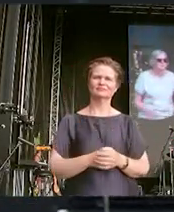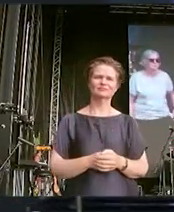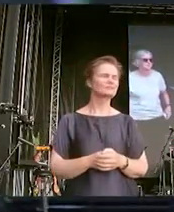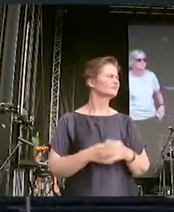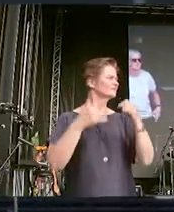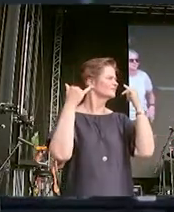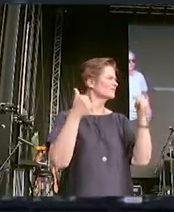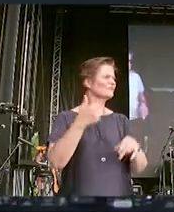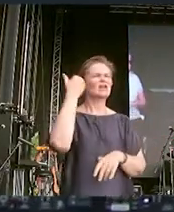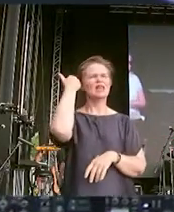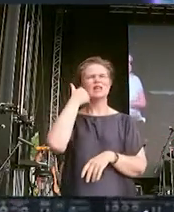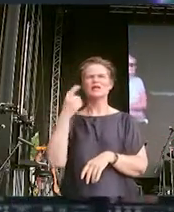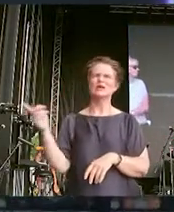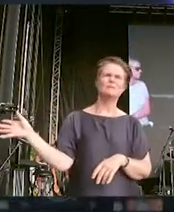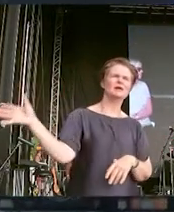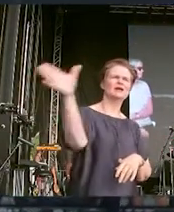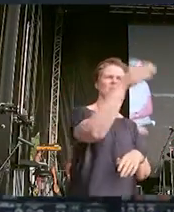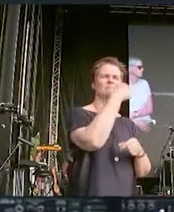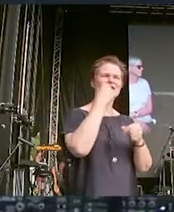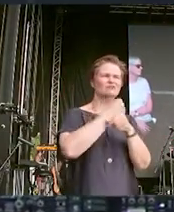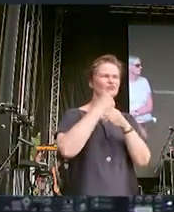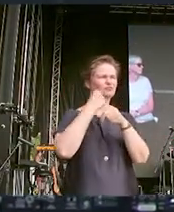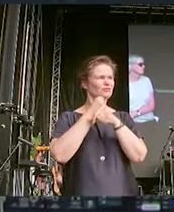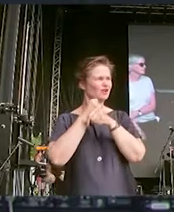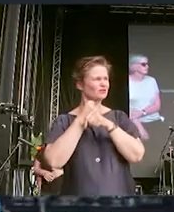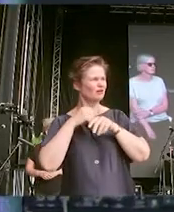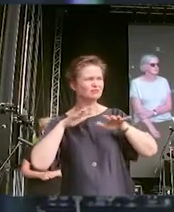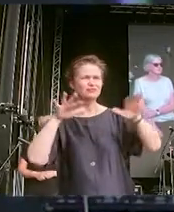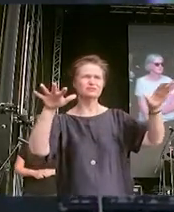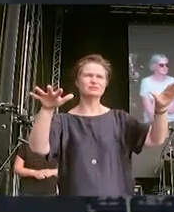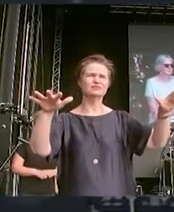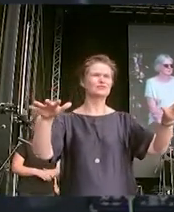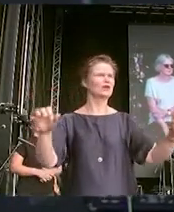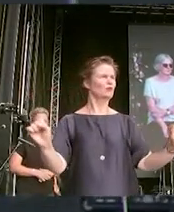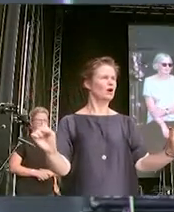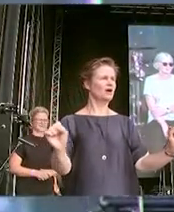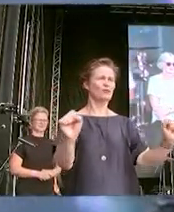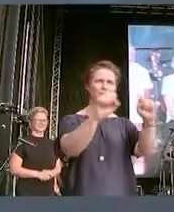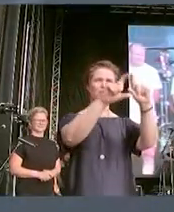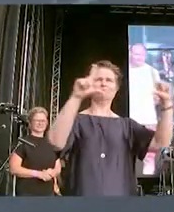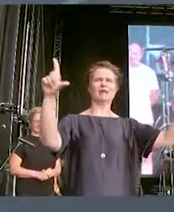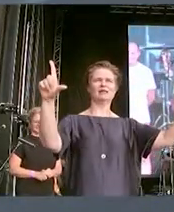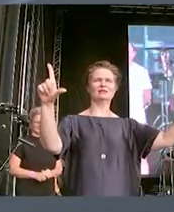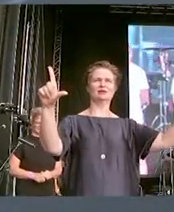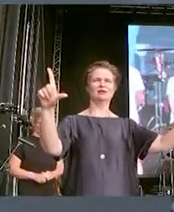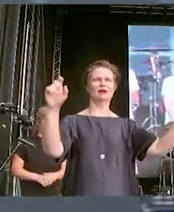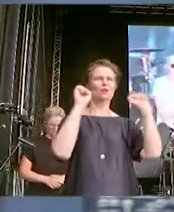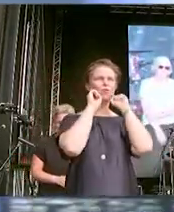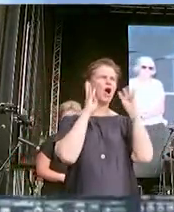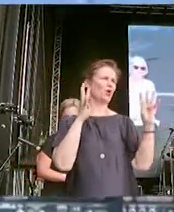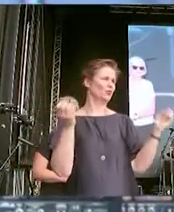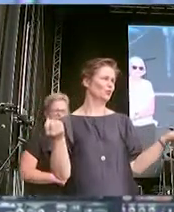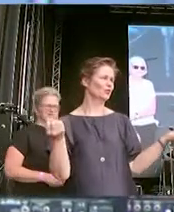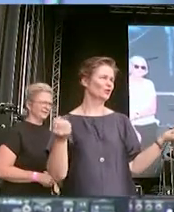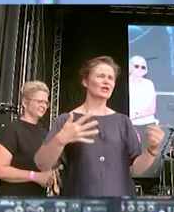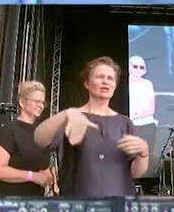Ja, liebe Mitstreiterinnen und Mitstreiter, was für ein tolles Bild von hier oben. Wir